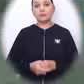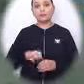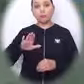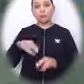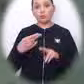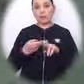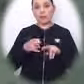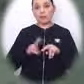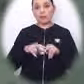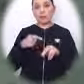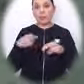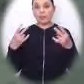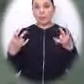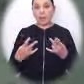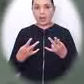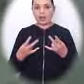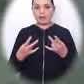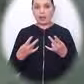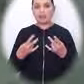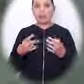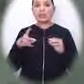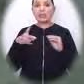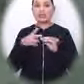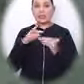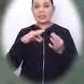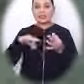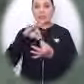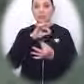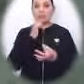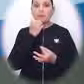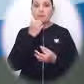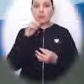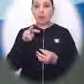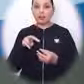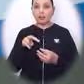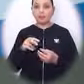После этого нам необходимо срезать лишний материал